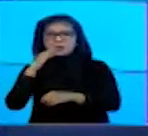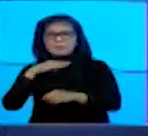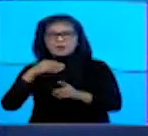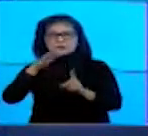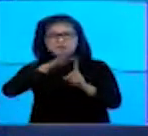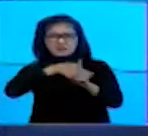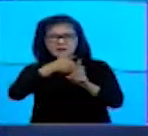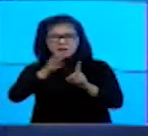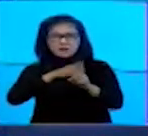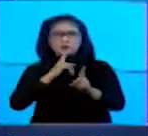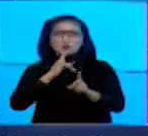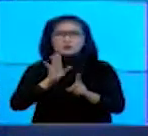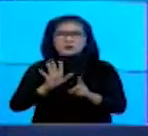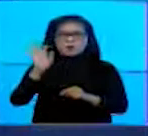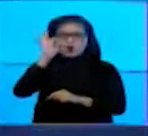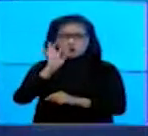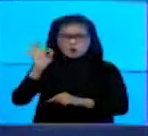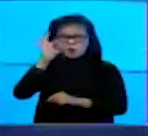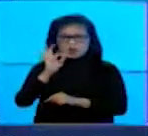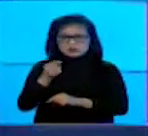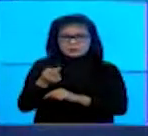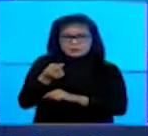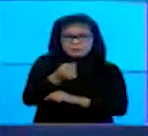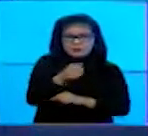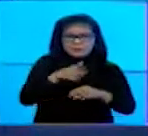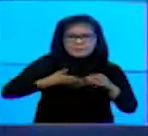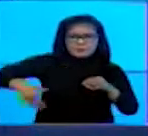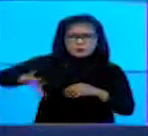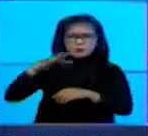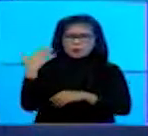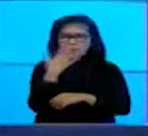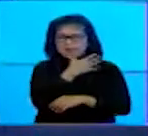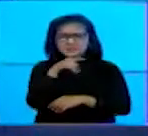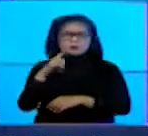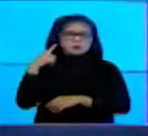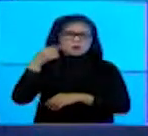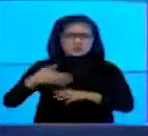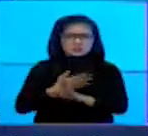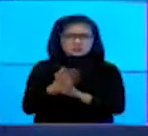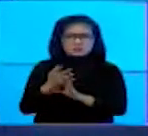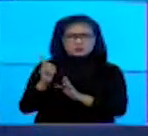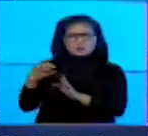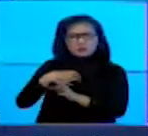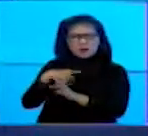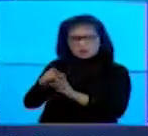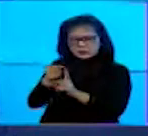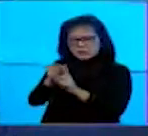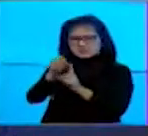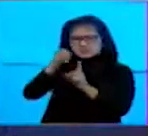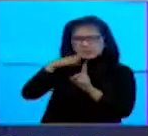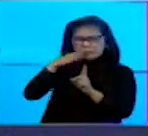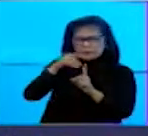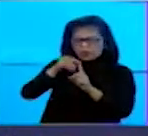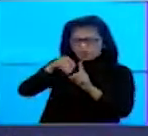dengan pewarna oranye. Seorang pembeli di Banyuwangi, Jawa Timur mengaku mendapati warna cabai luntur saat dimasak.